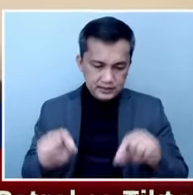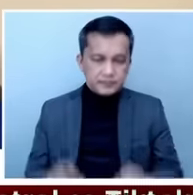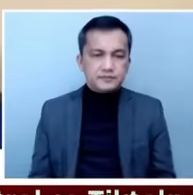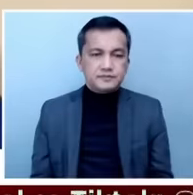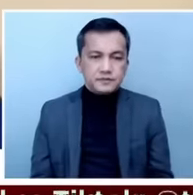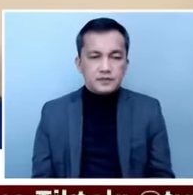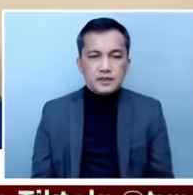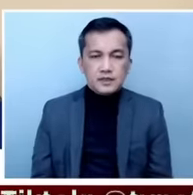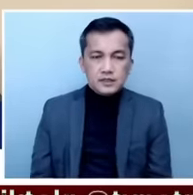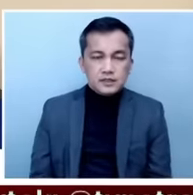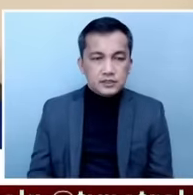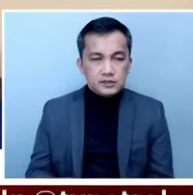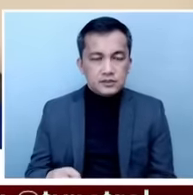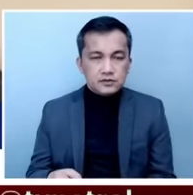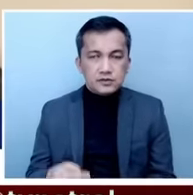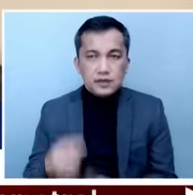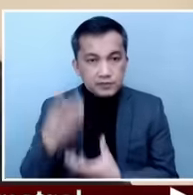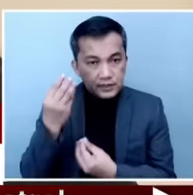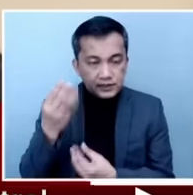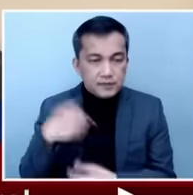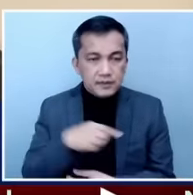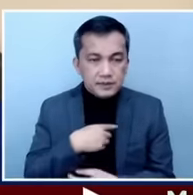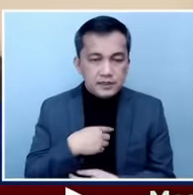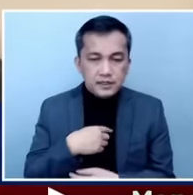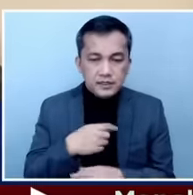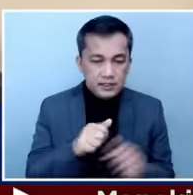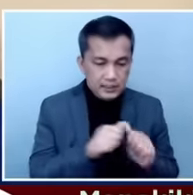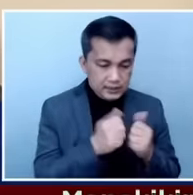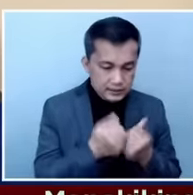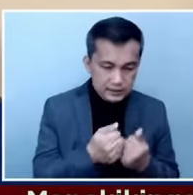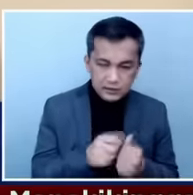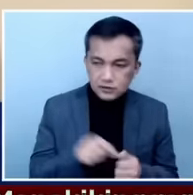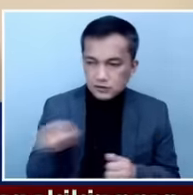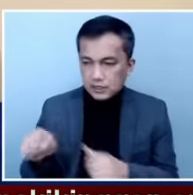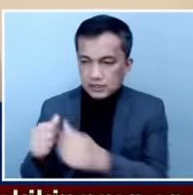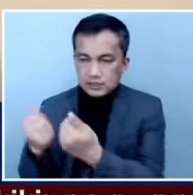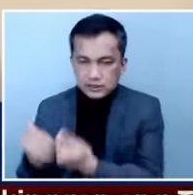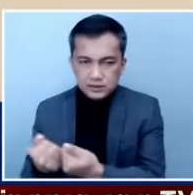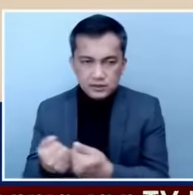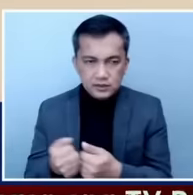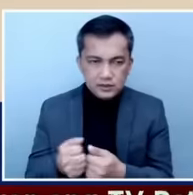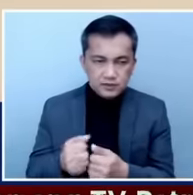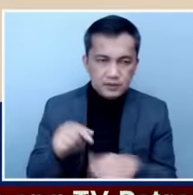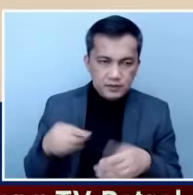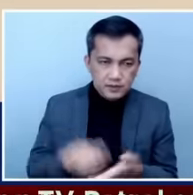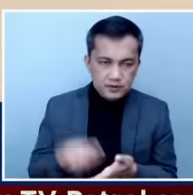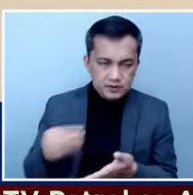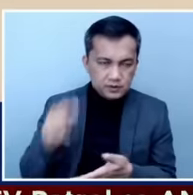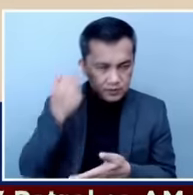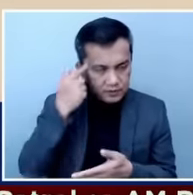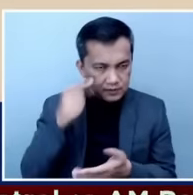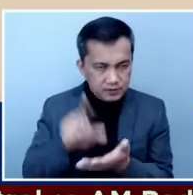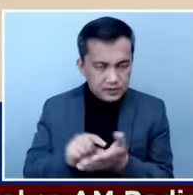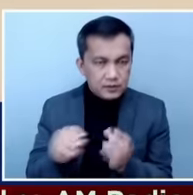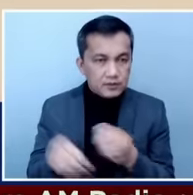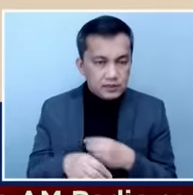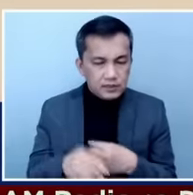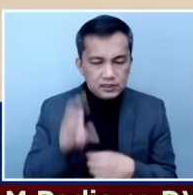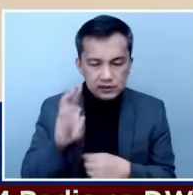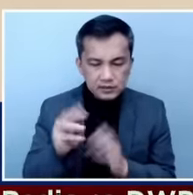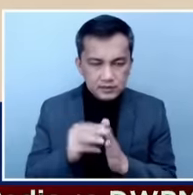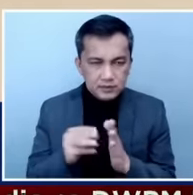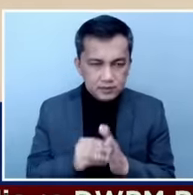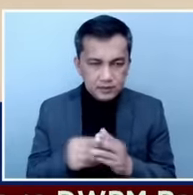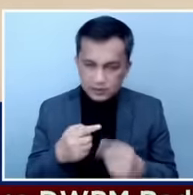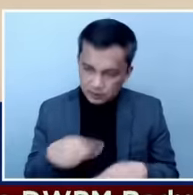namin, yung agency to agency. Bibili na lang kami dito sa government printing office, 6 million cards yan. Pag nag-go naman yan,